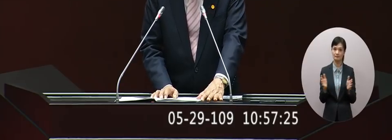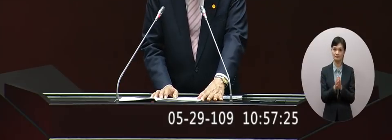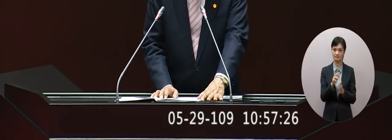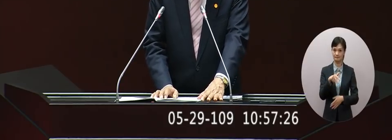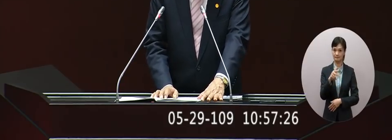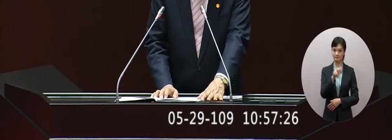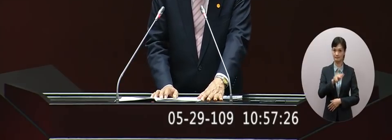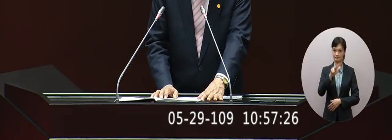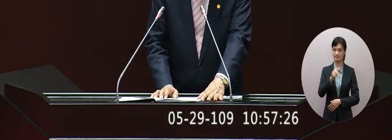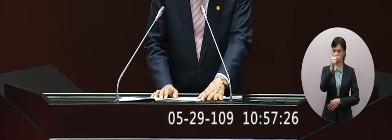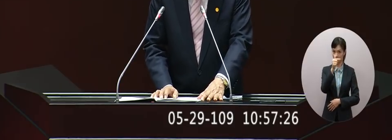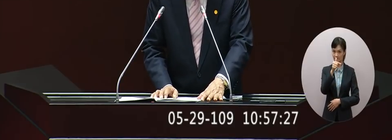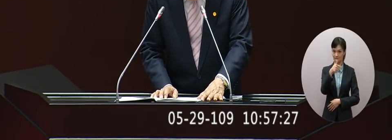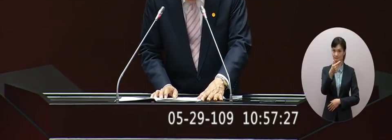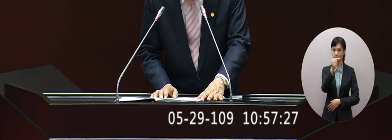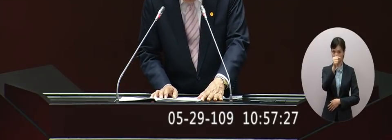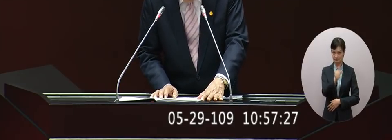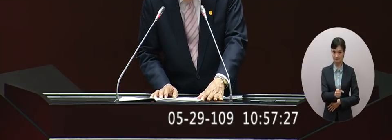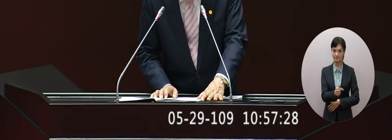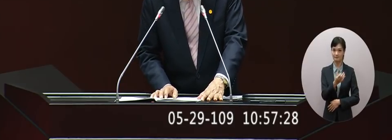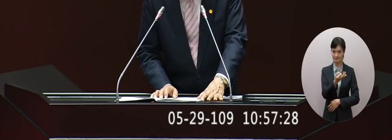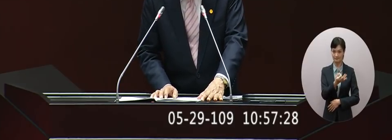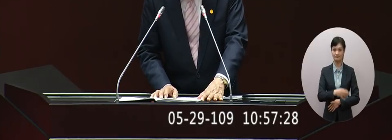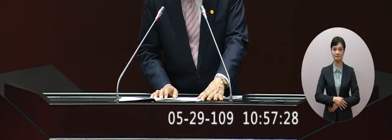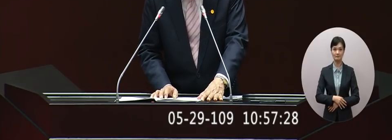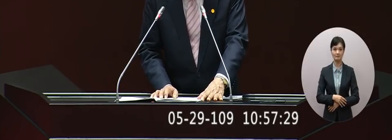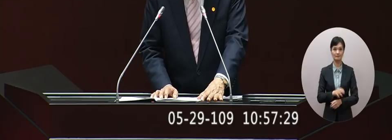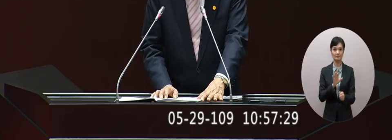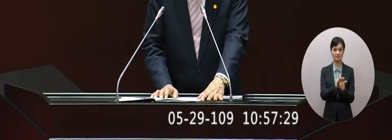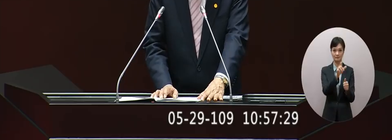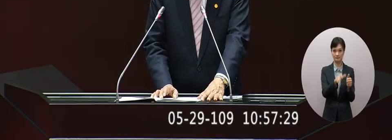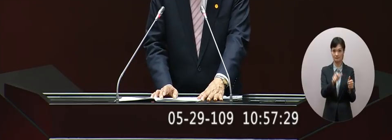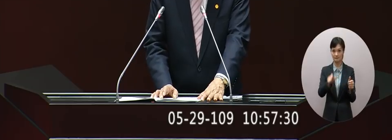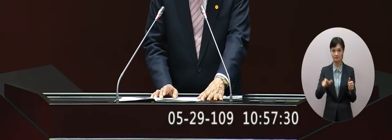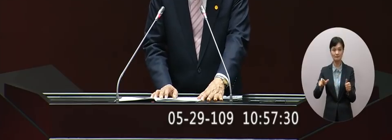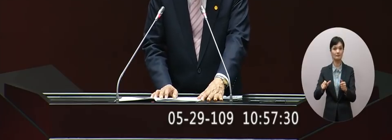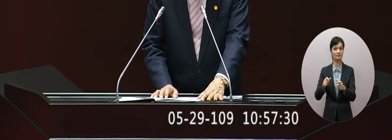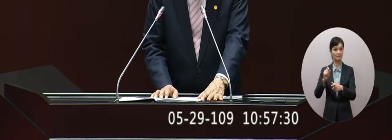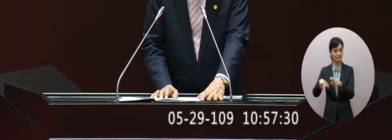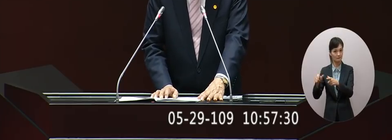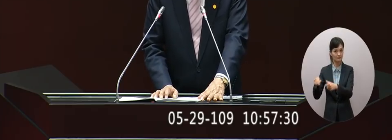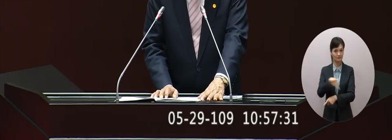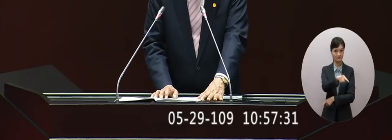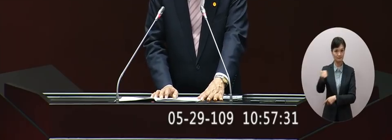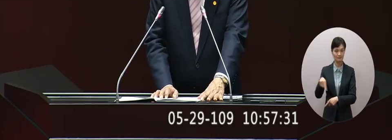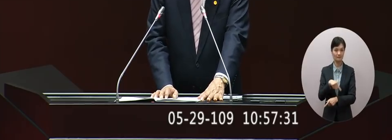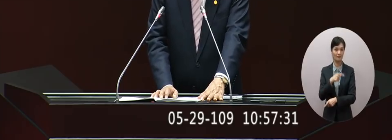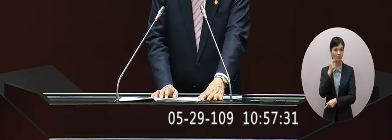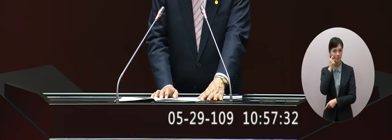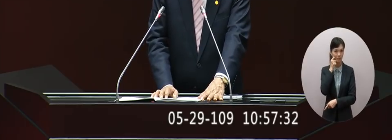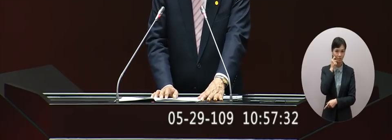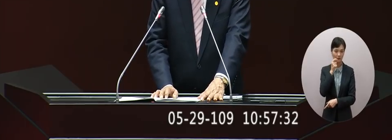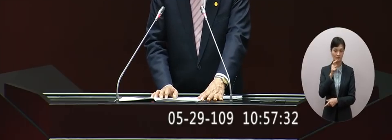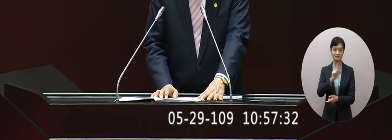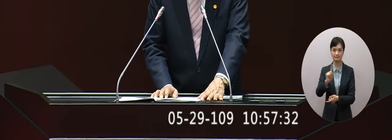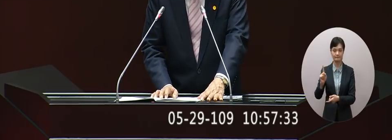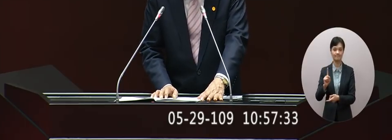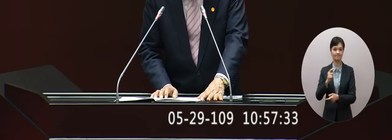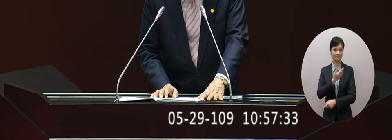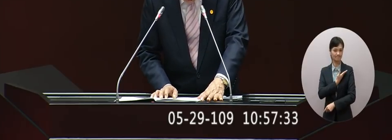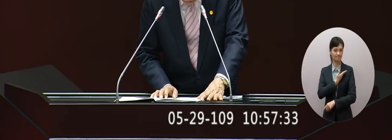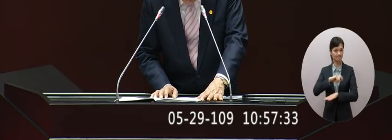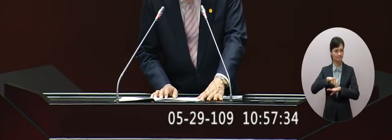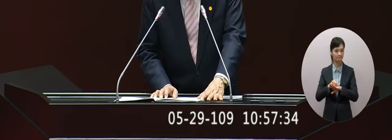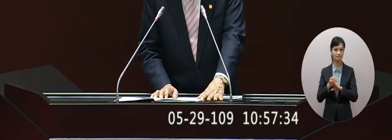7600亿元，帮助70多万个个人和企业渡过难关。另外，还让 超